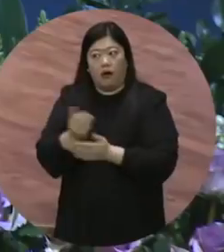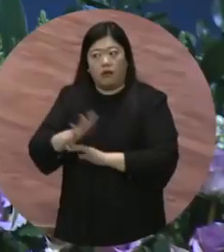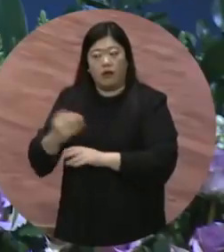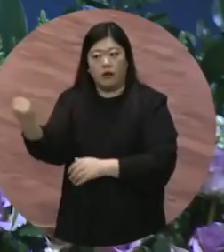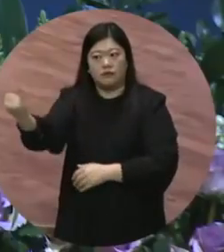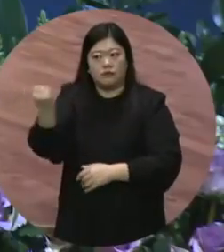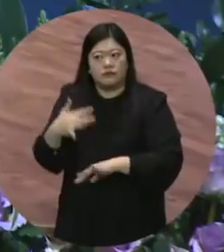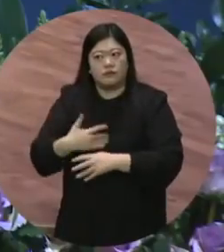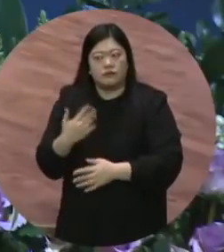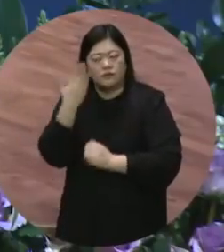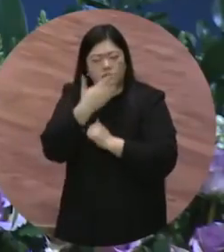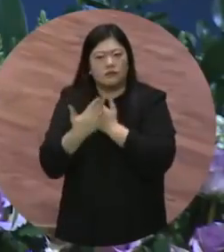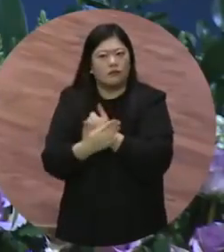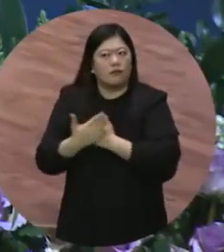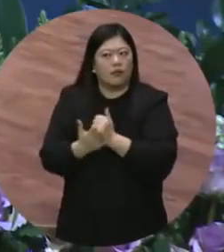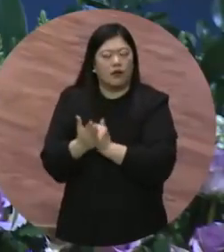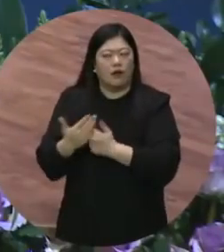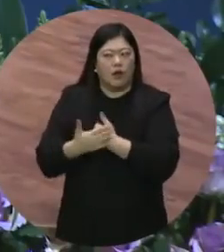짓기가 좋은 땅입니다.